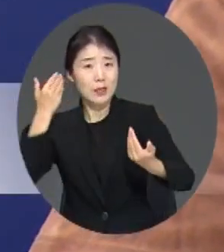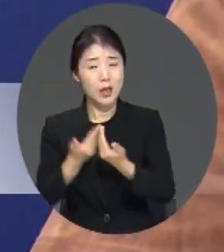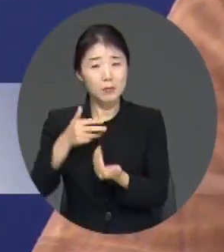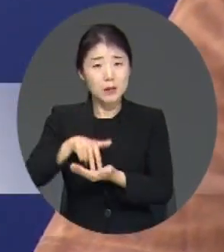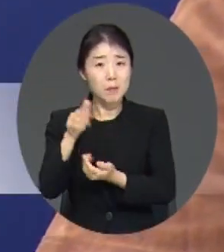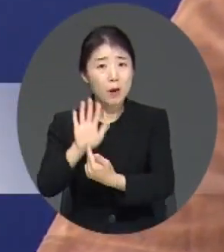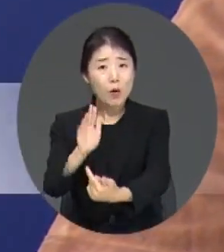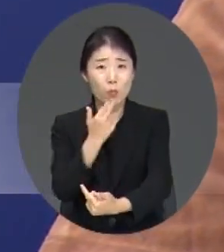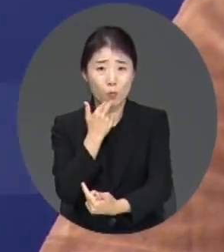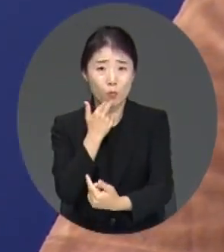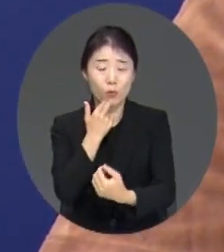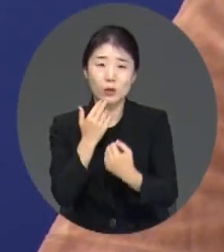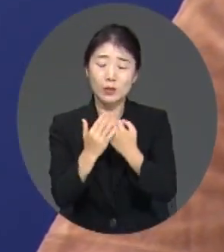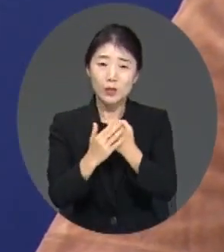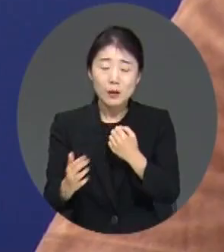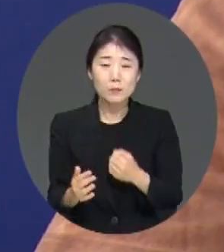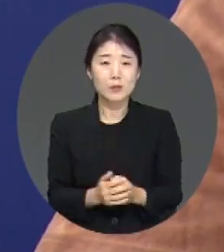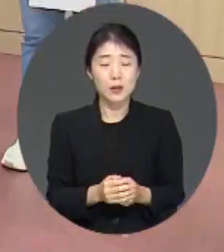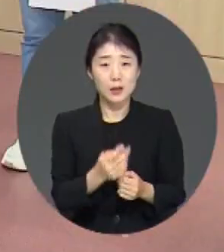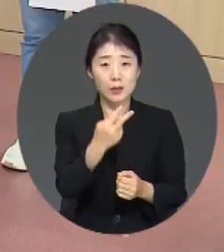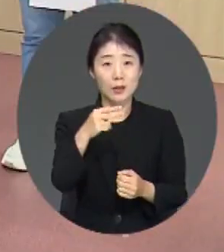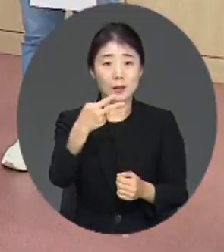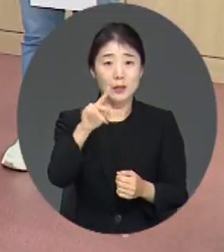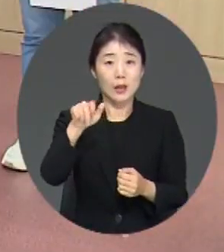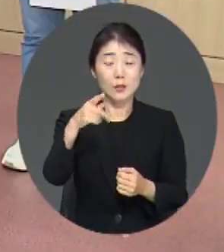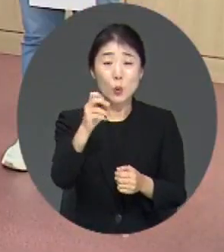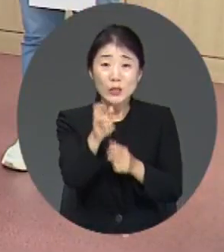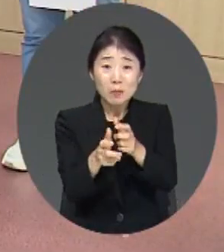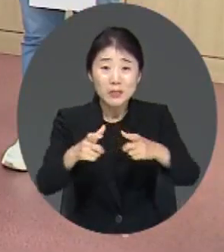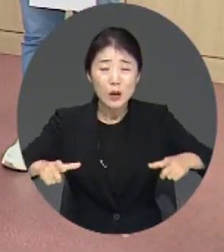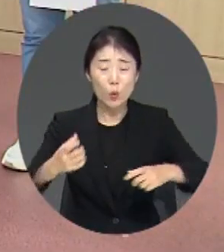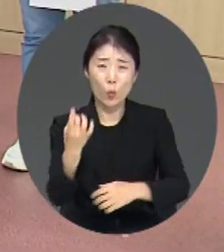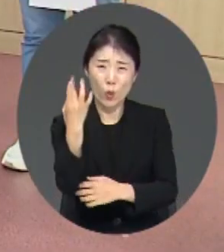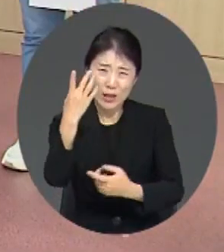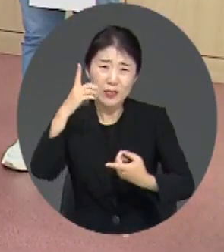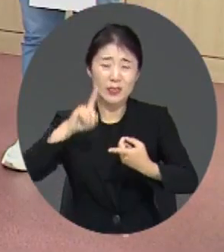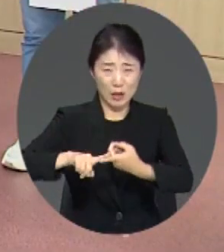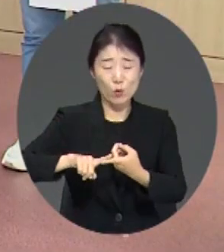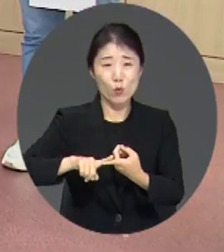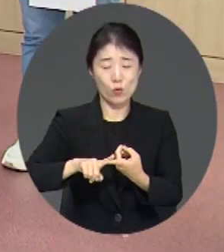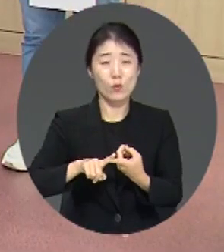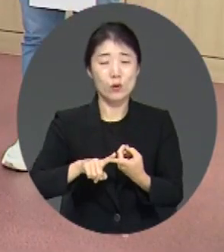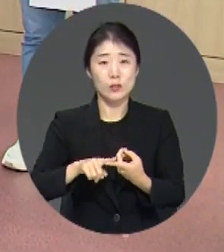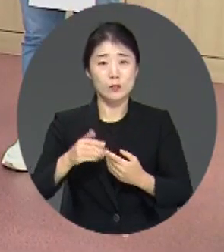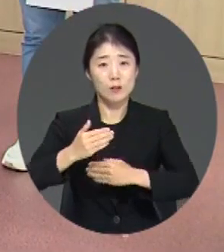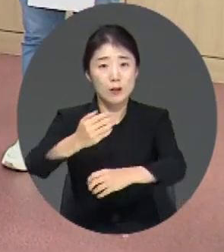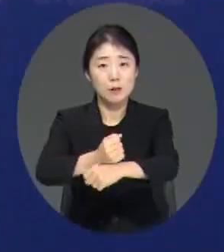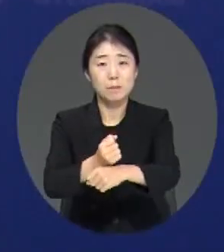않다며 대송산단을 본래 목적대로 분양하라고 촉구했습니다.